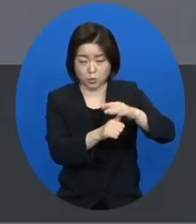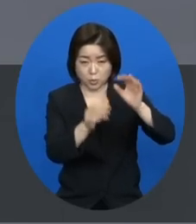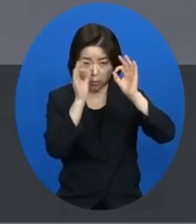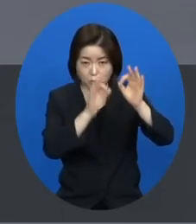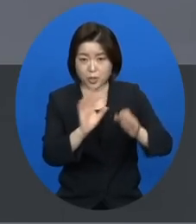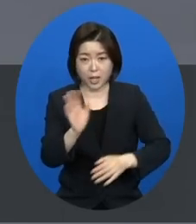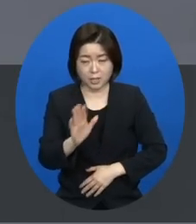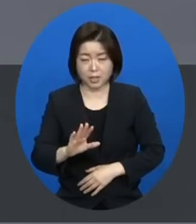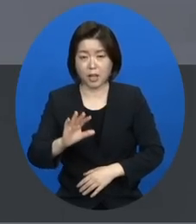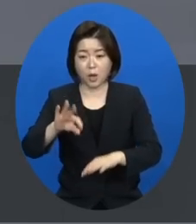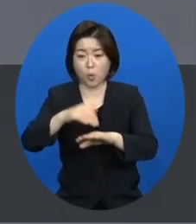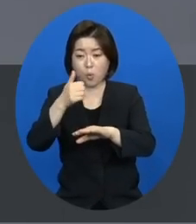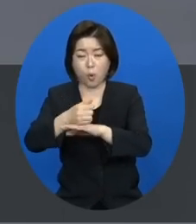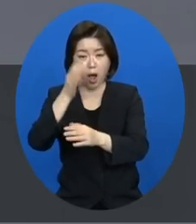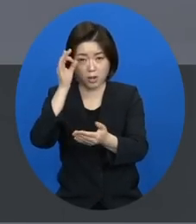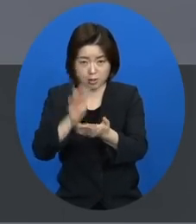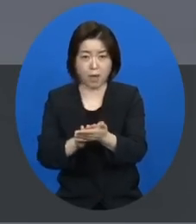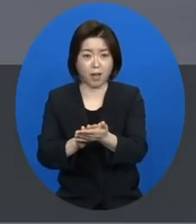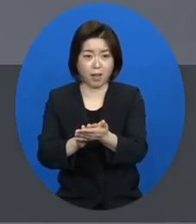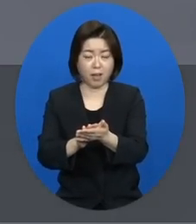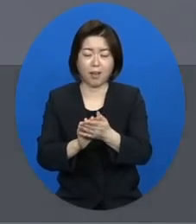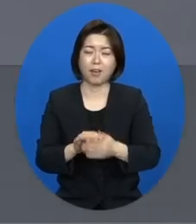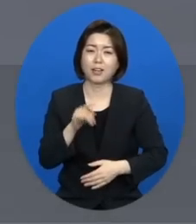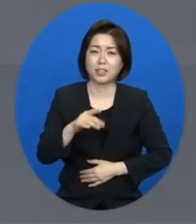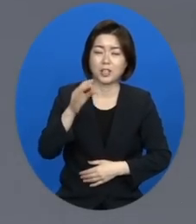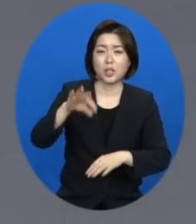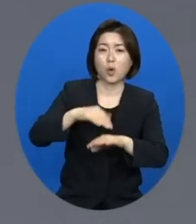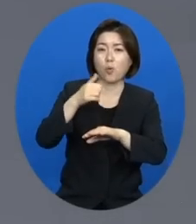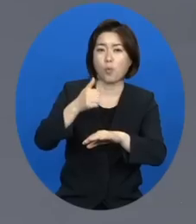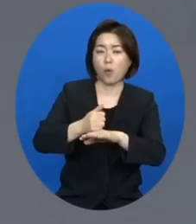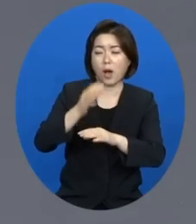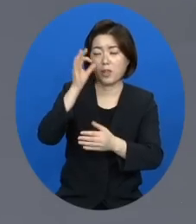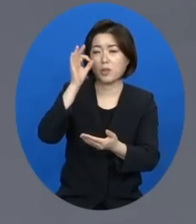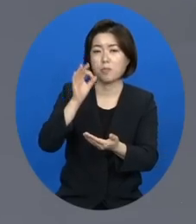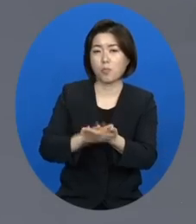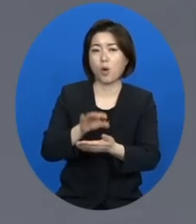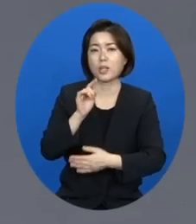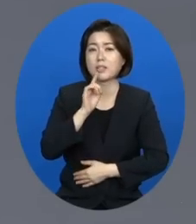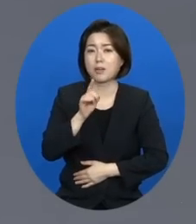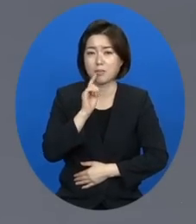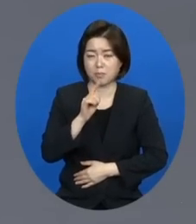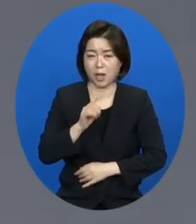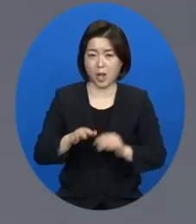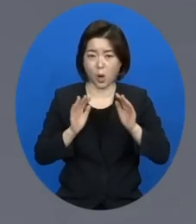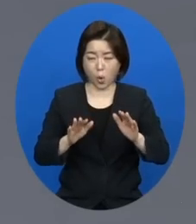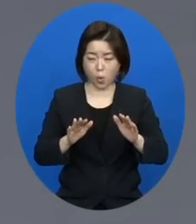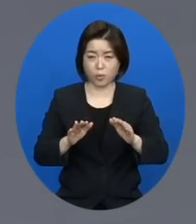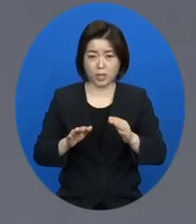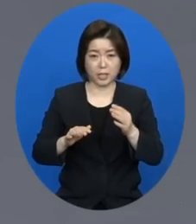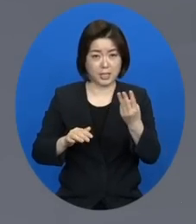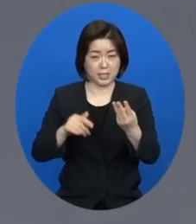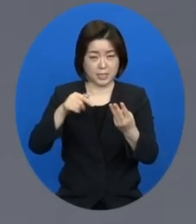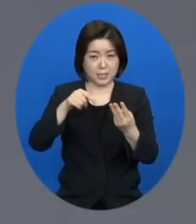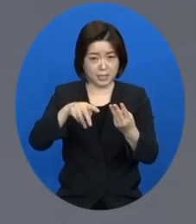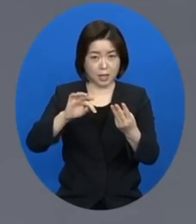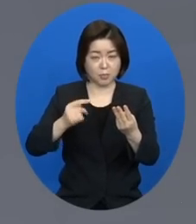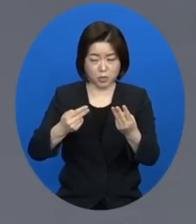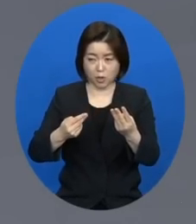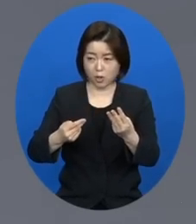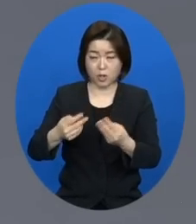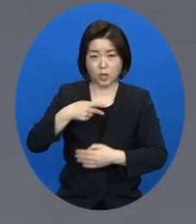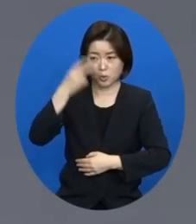했다고요? 왕을 봤답니다. 그런데 이 왕을 보았느니라 이 말과 오늘 3절의 보디발이